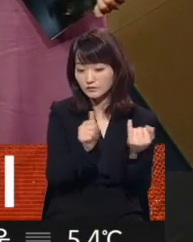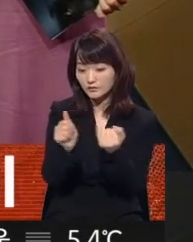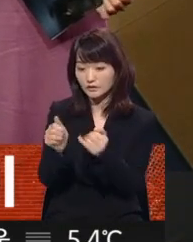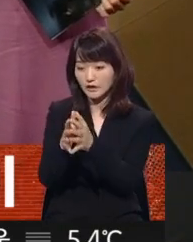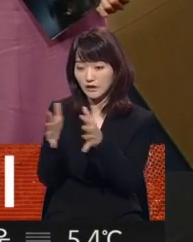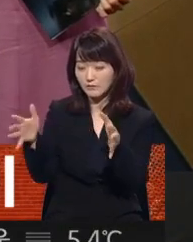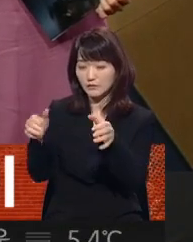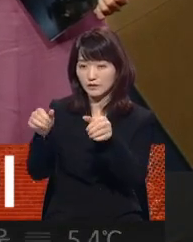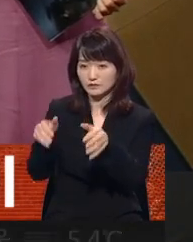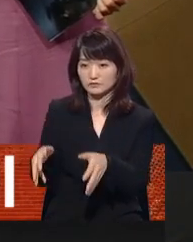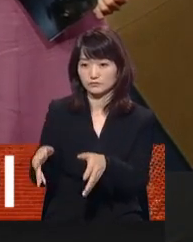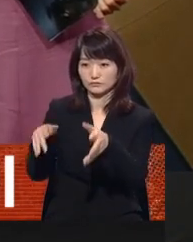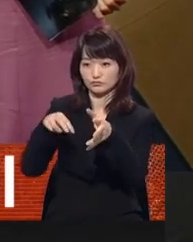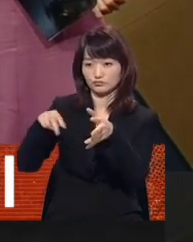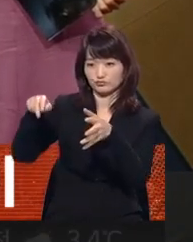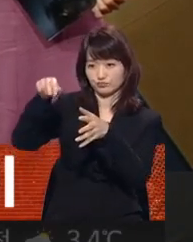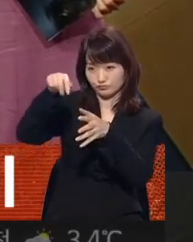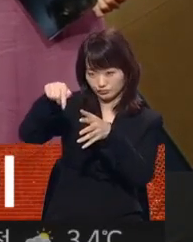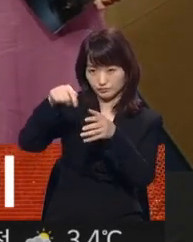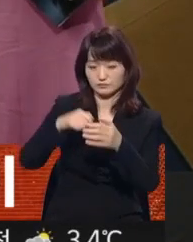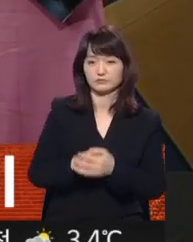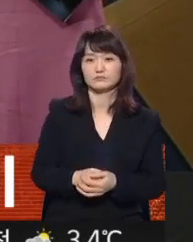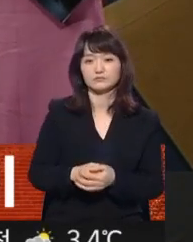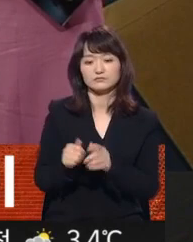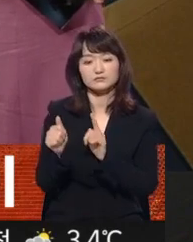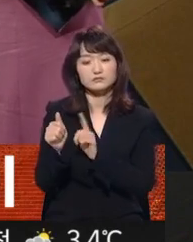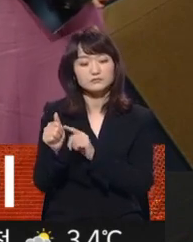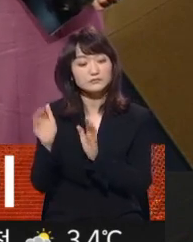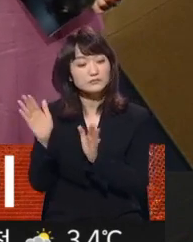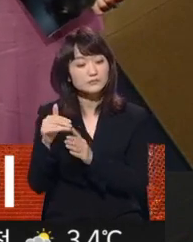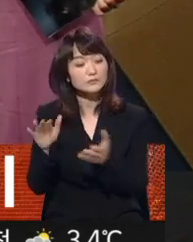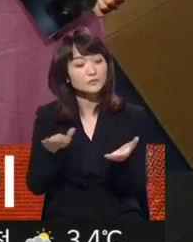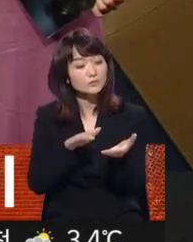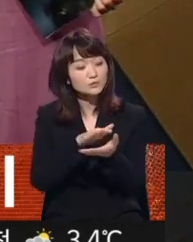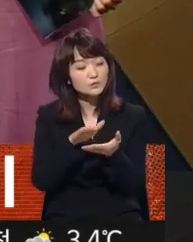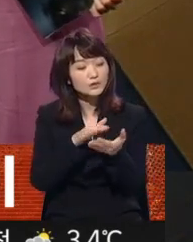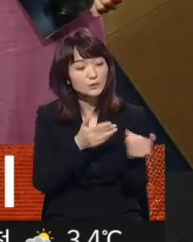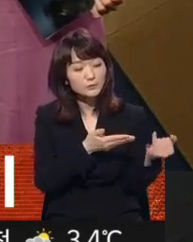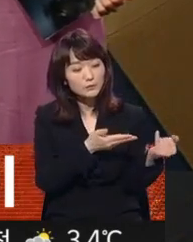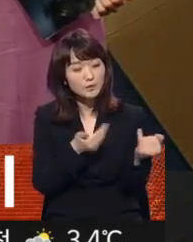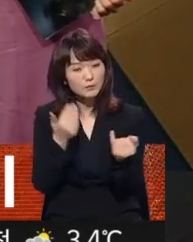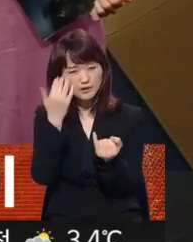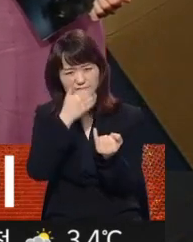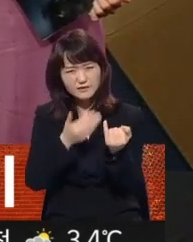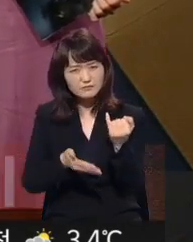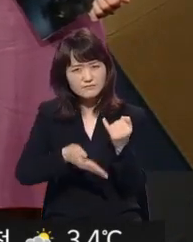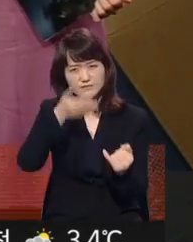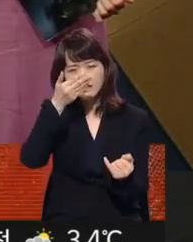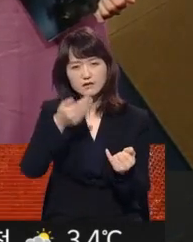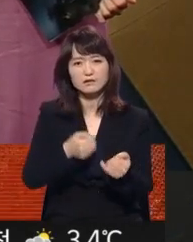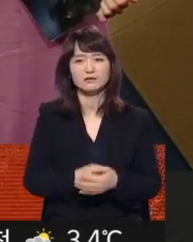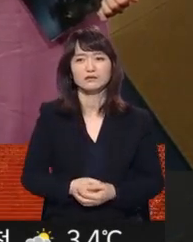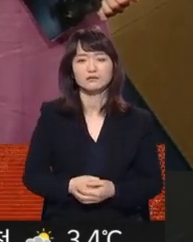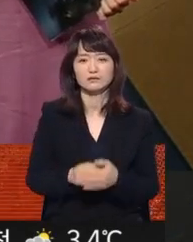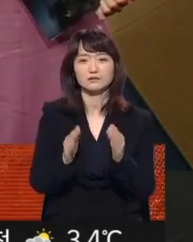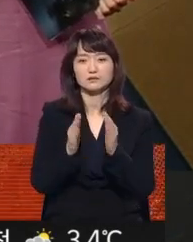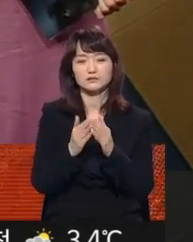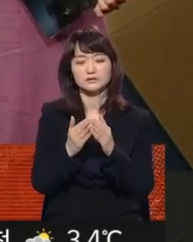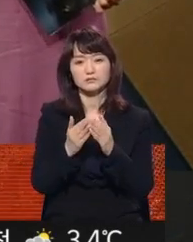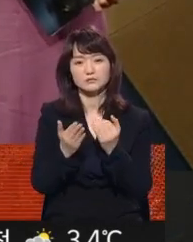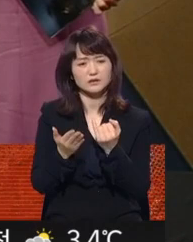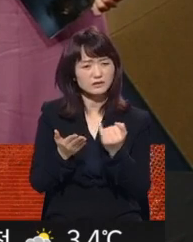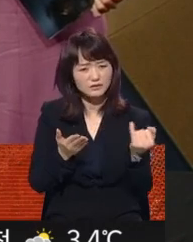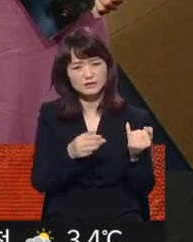향했는데요 그런데 남학생이 마치 놀이를 하듯 유도하면서 성추행을 저질렀습니다 또 집에 가겠다는